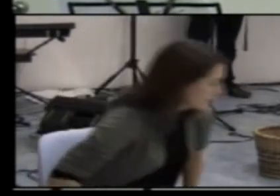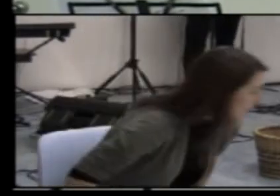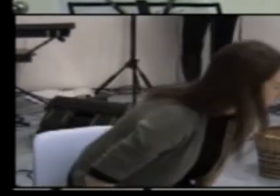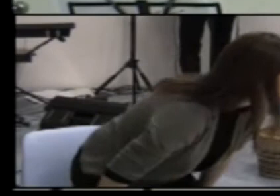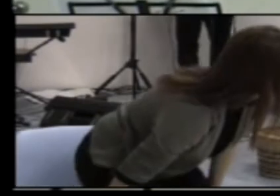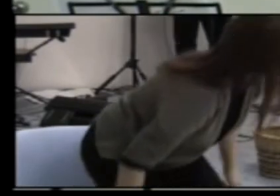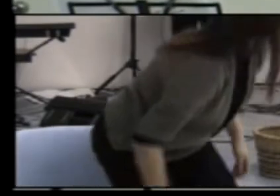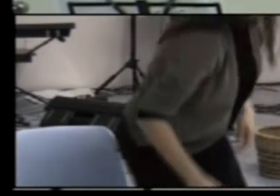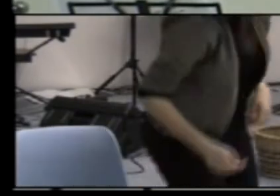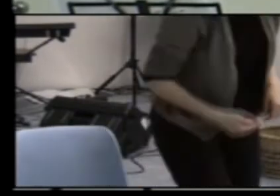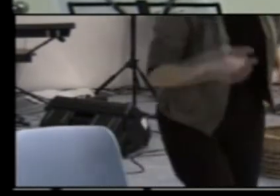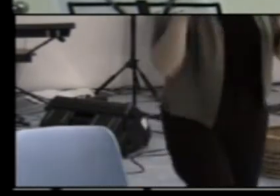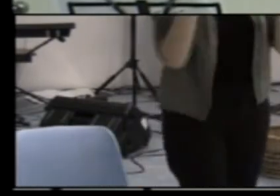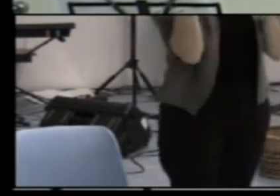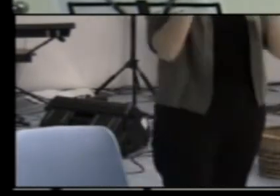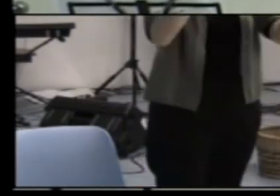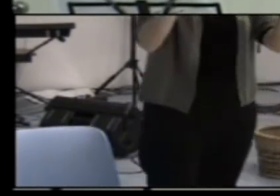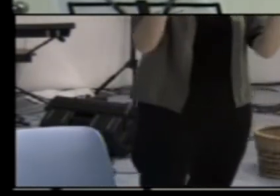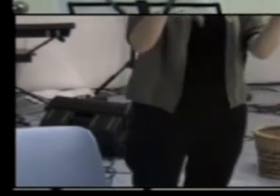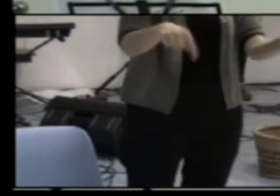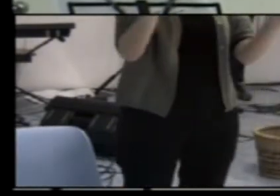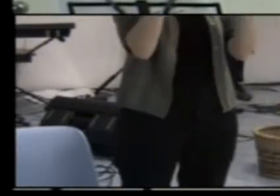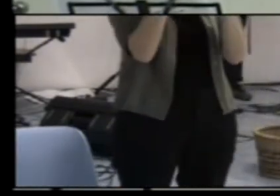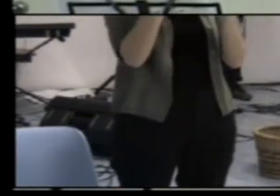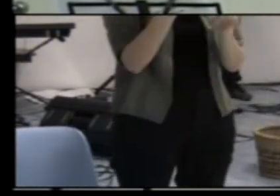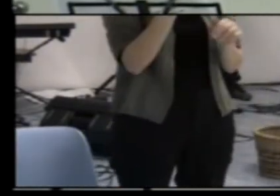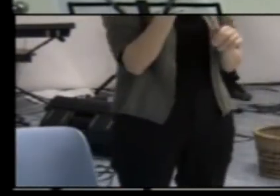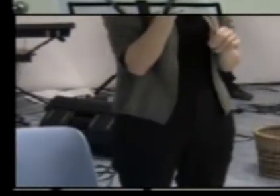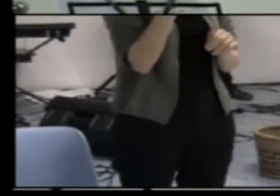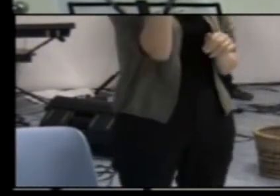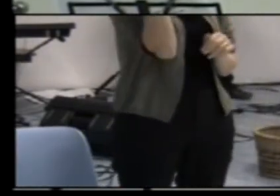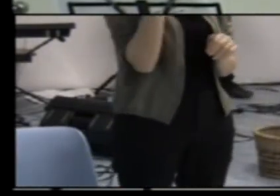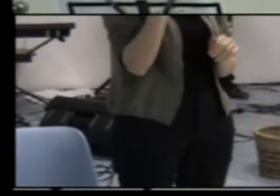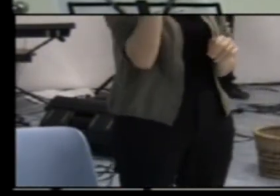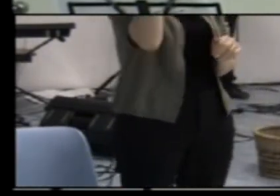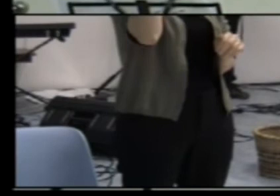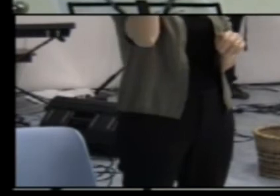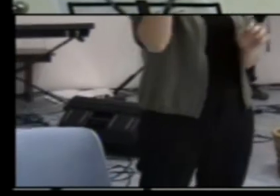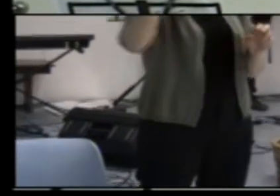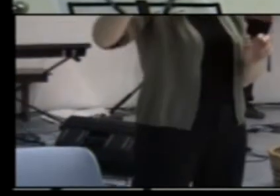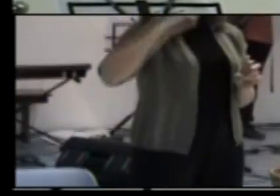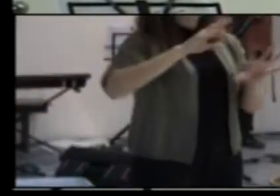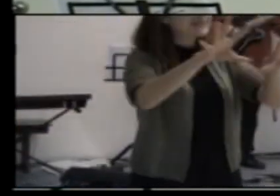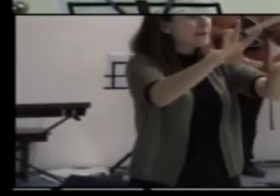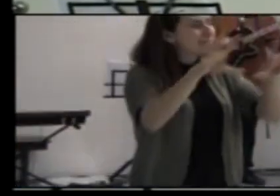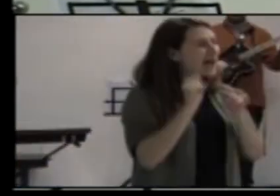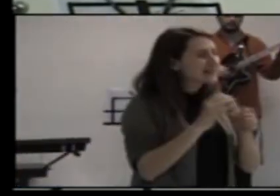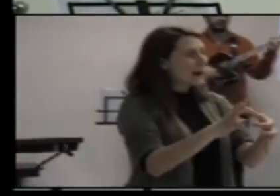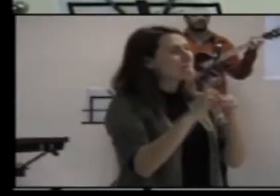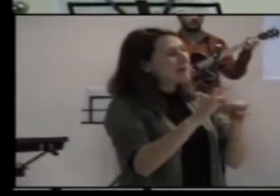chiedere se qui c'è qualcuno che ancora non è entrato in questo patto con il